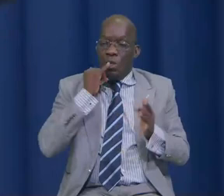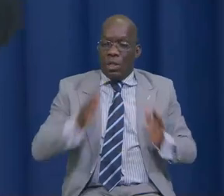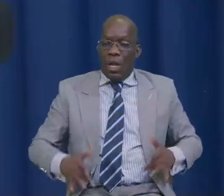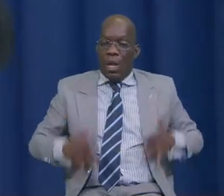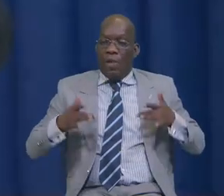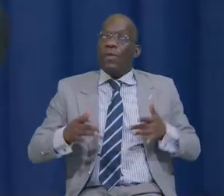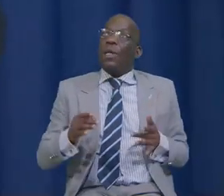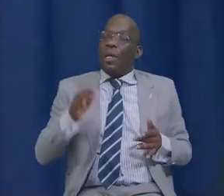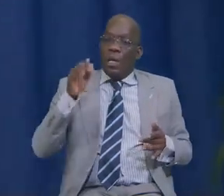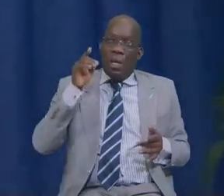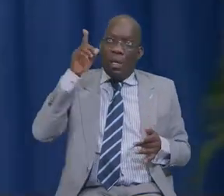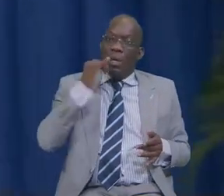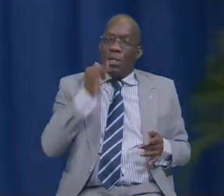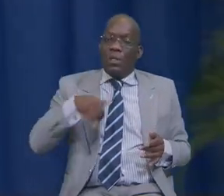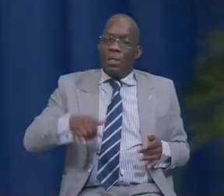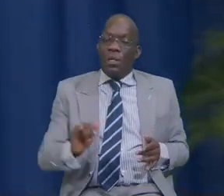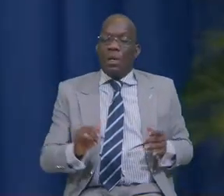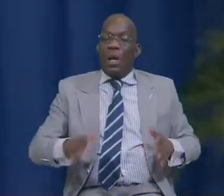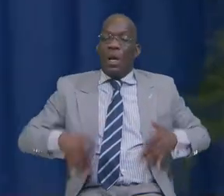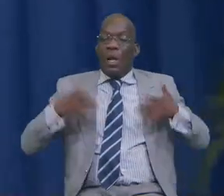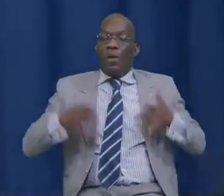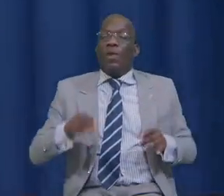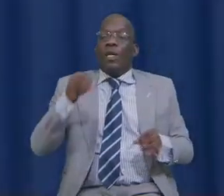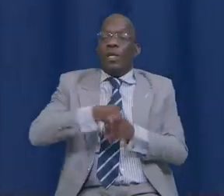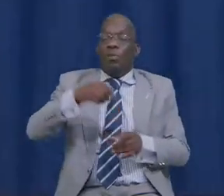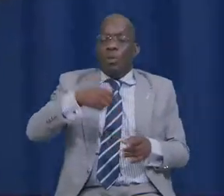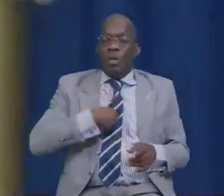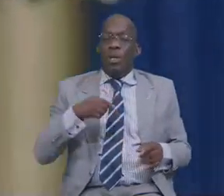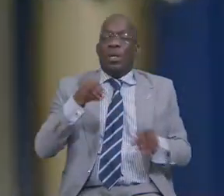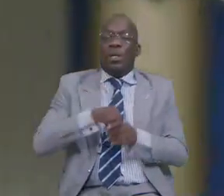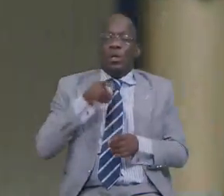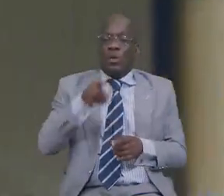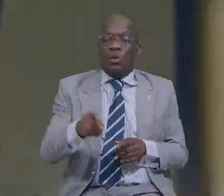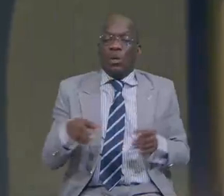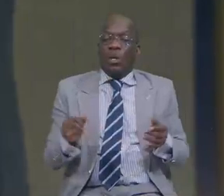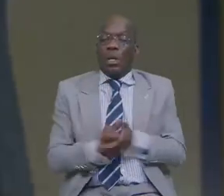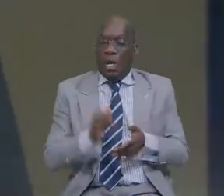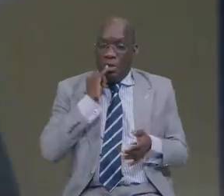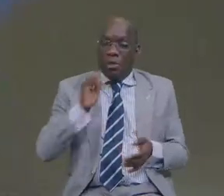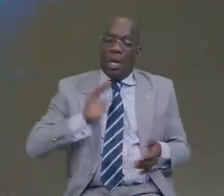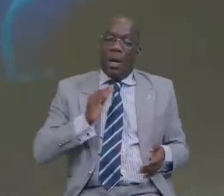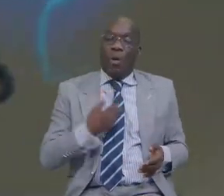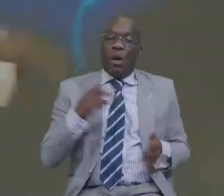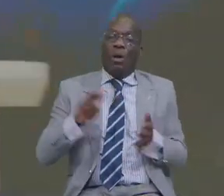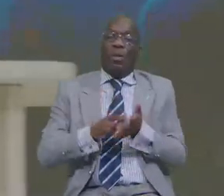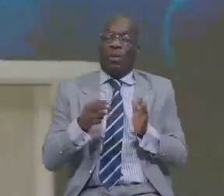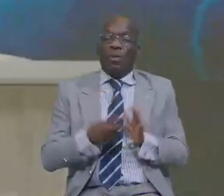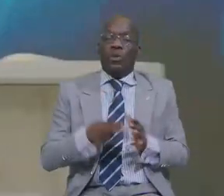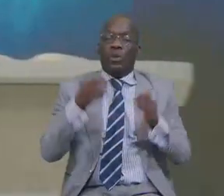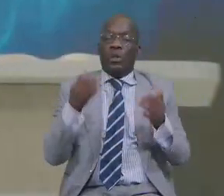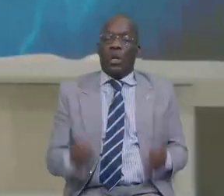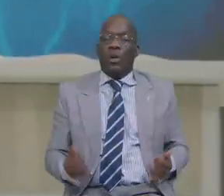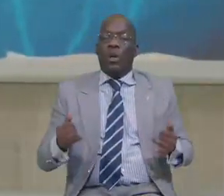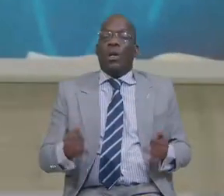en toi, il est vivant en moi. Et c'est l'objectif en ce moment. Réveiller le ministère intemporel